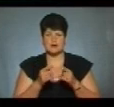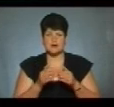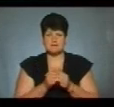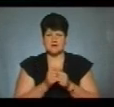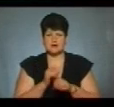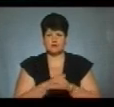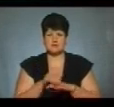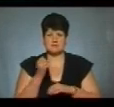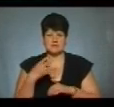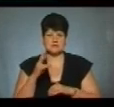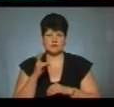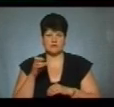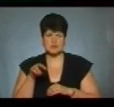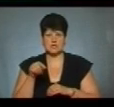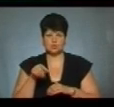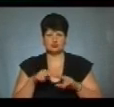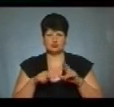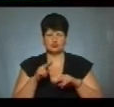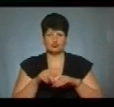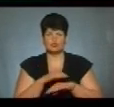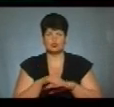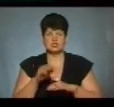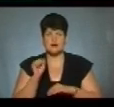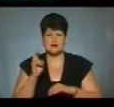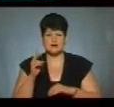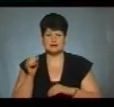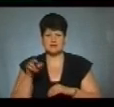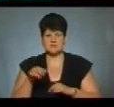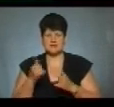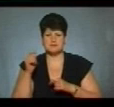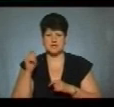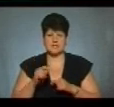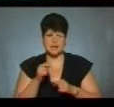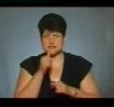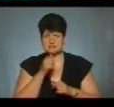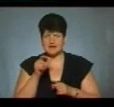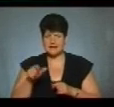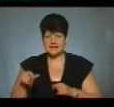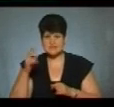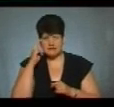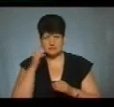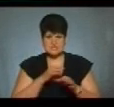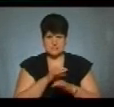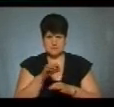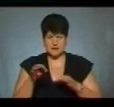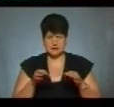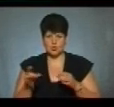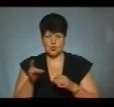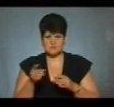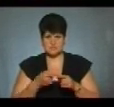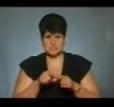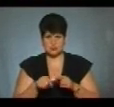вулиці 15 квітня. Тут будують вуличну академію. Зараз приїхали експерти із Києва. Вони заміряють розміри цієї